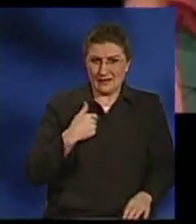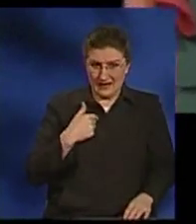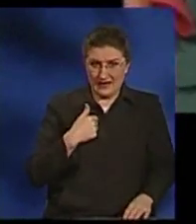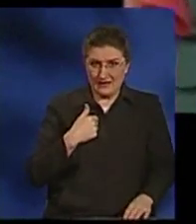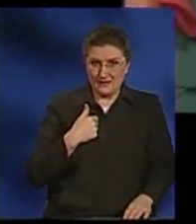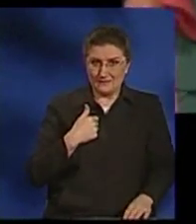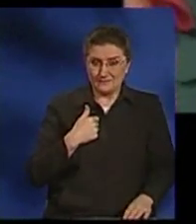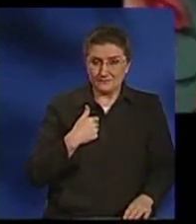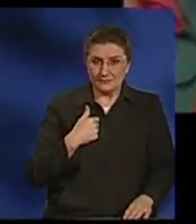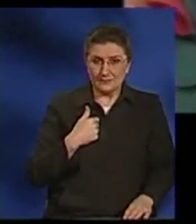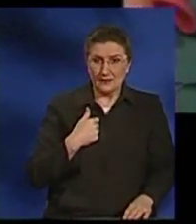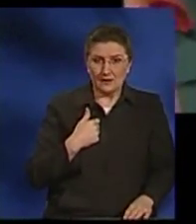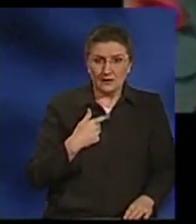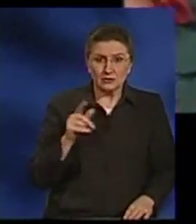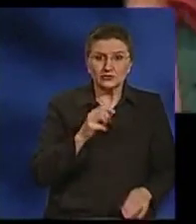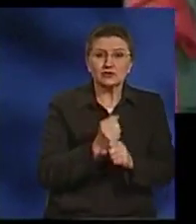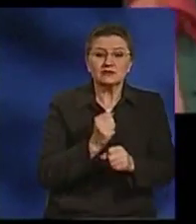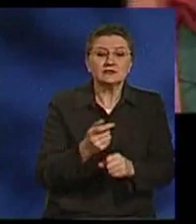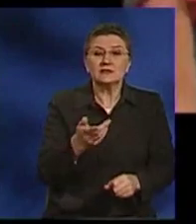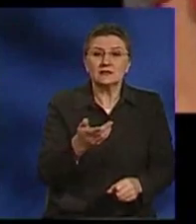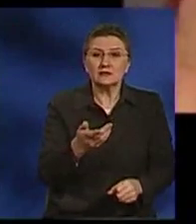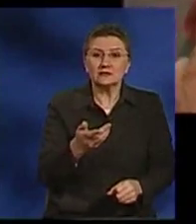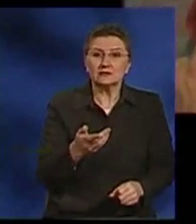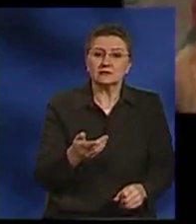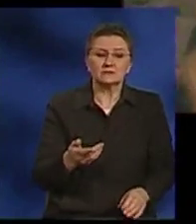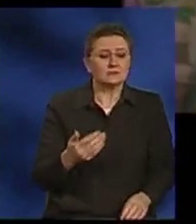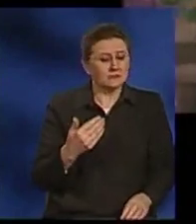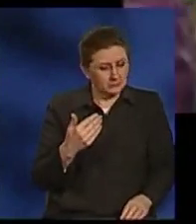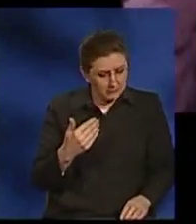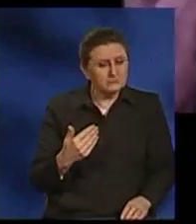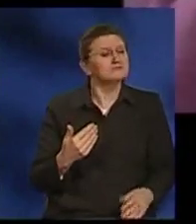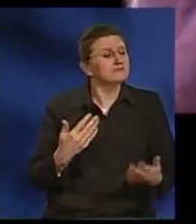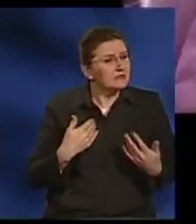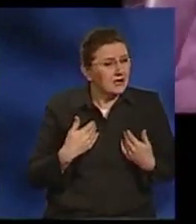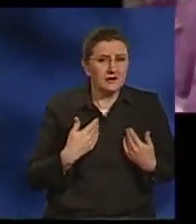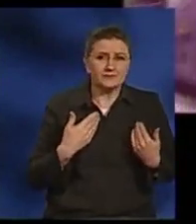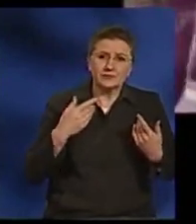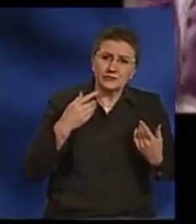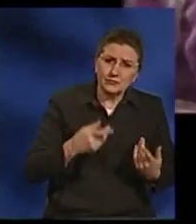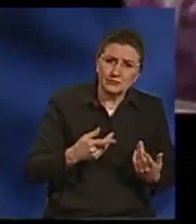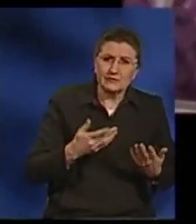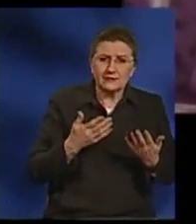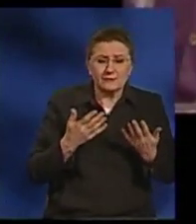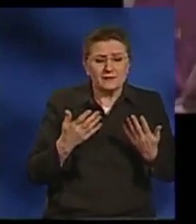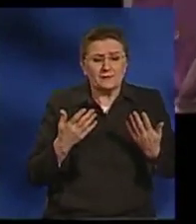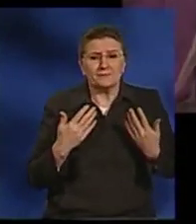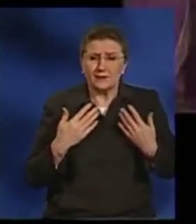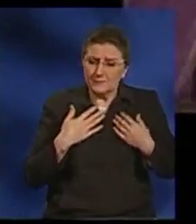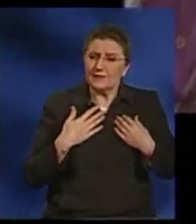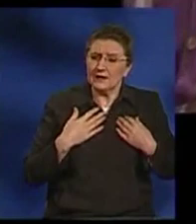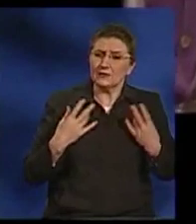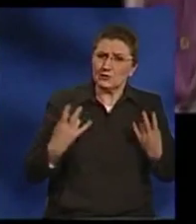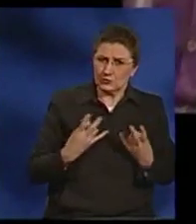Я пришел с виноградом. А ты что здесь делаешь? Ну, знаешь ли, видишь ли, тут такая штука. О,